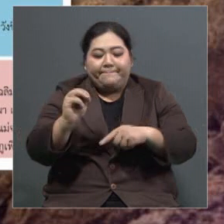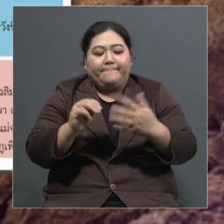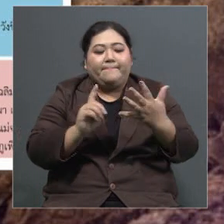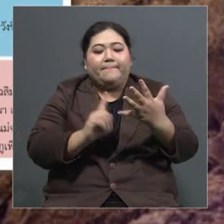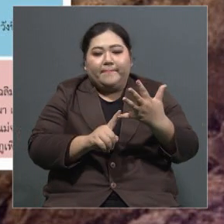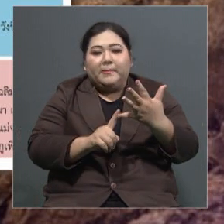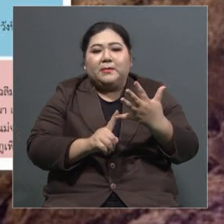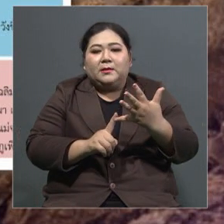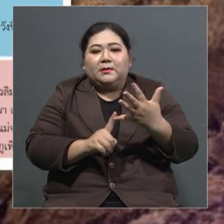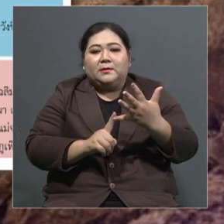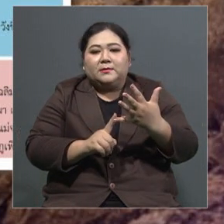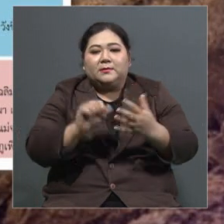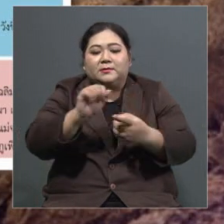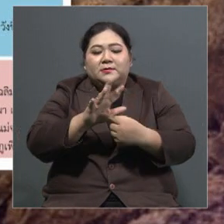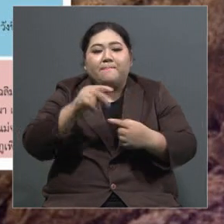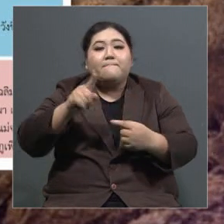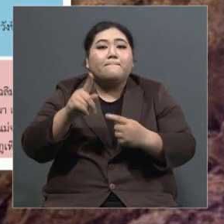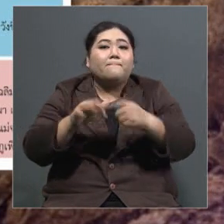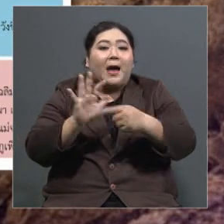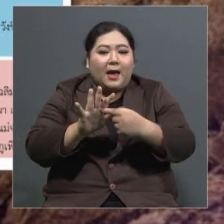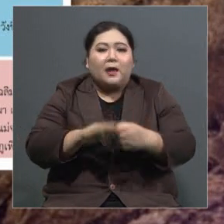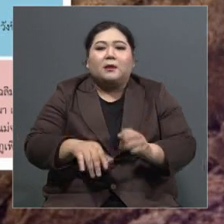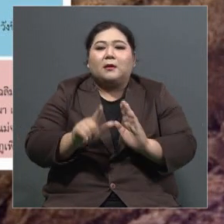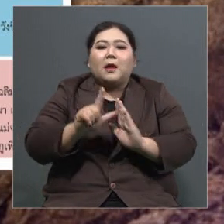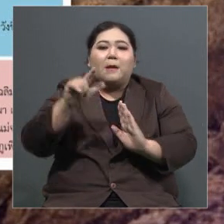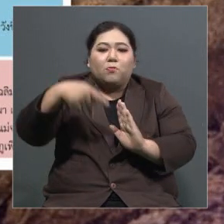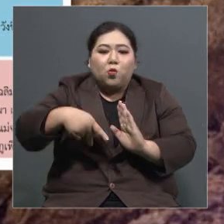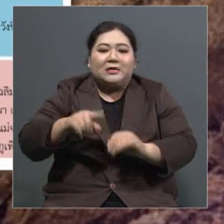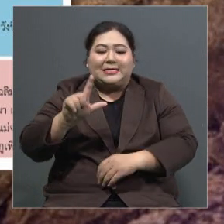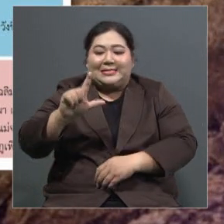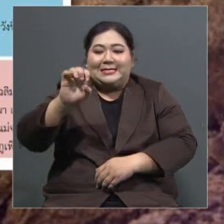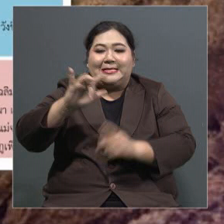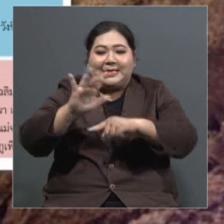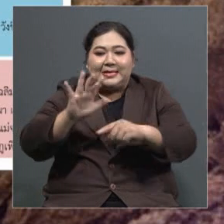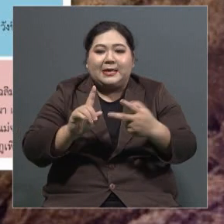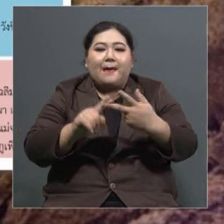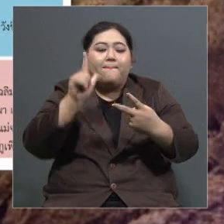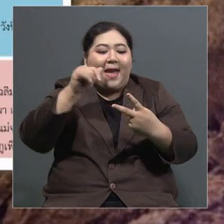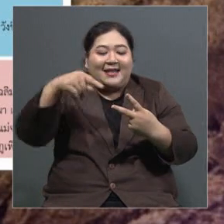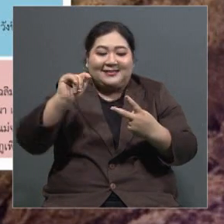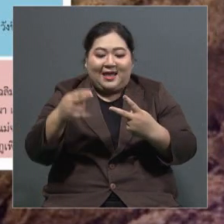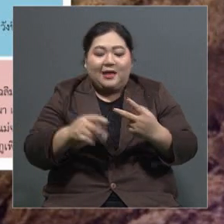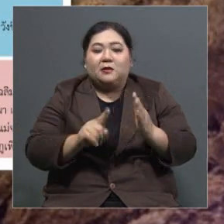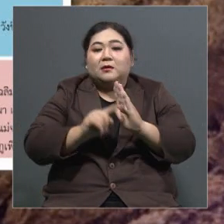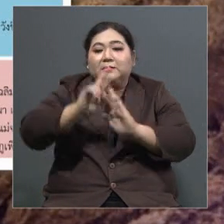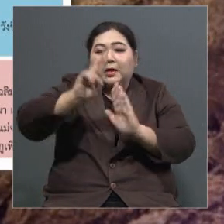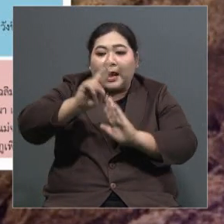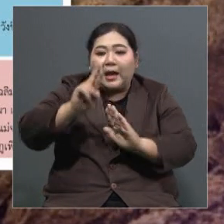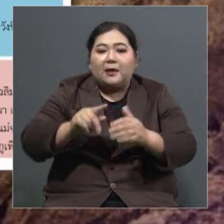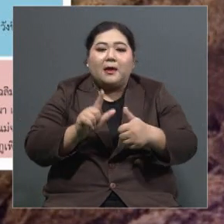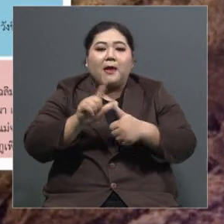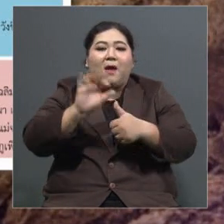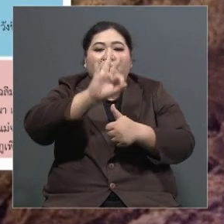ที่จังหวัดลำพุนะคะได้แก่อำเภอลี้แล้วก็อำเภอแม่ทาค่ะเชียงรายอำเภอเมืองแม่สายแม่ฟ้าหลวงแม่จันทร์เวียงแก่นและ